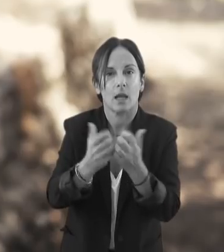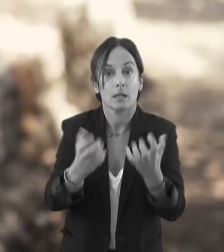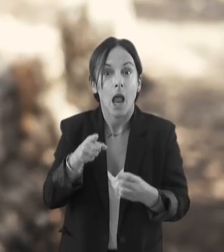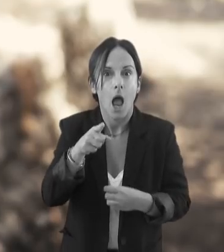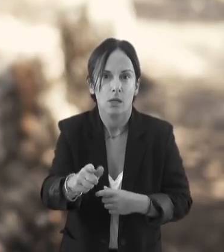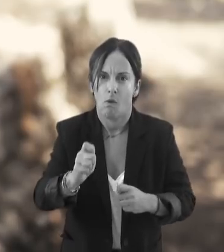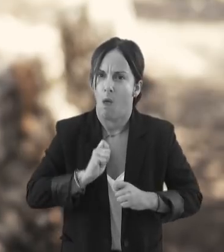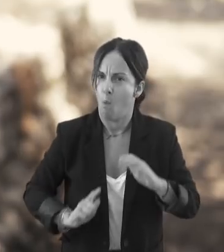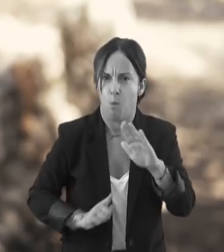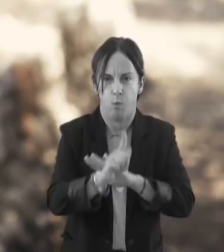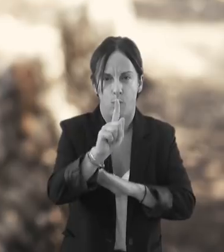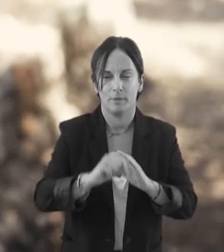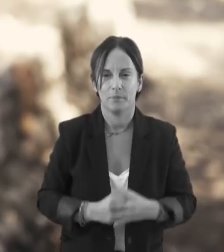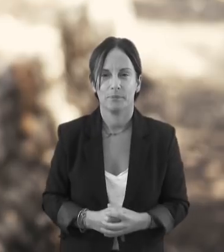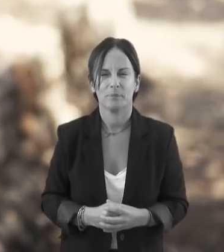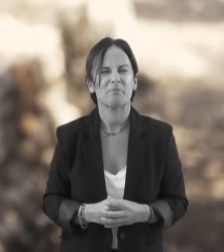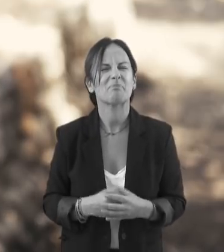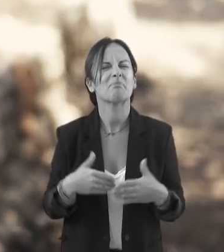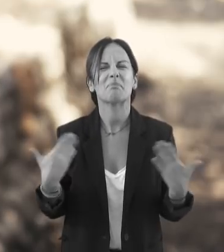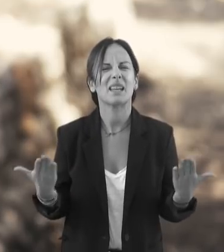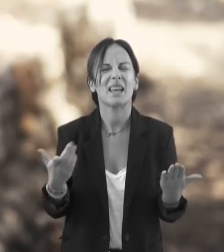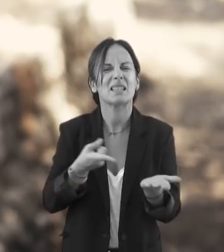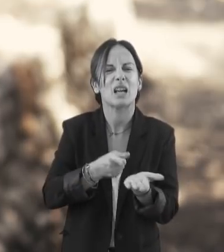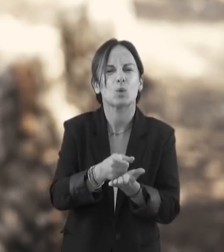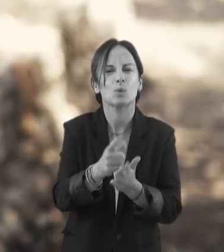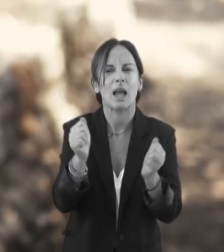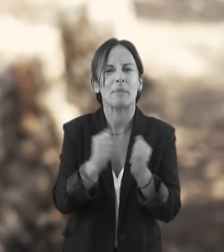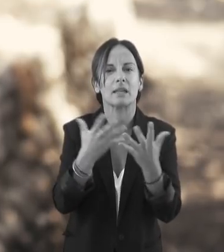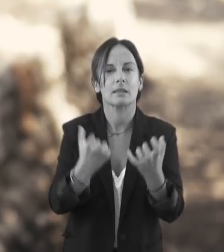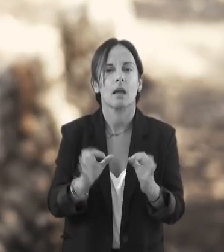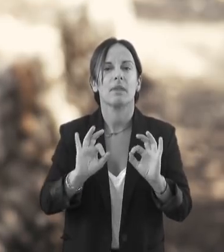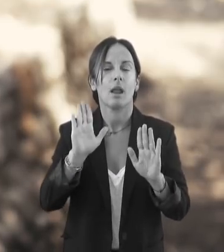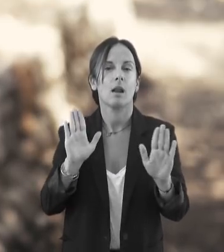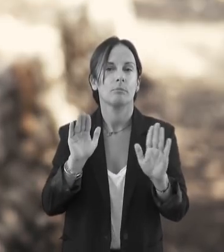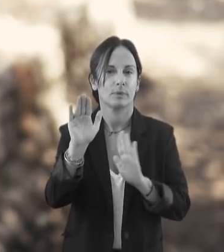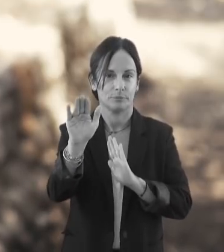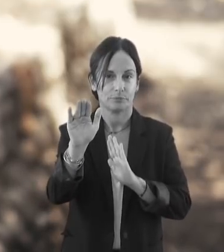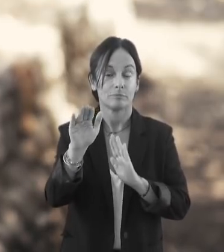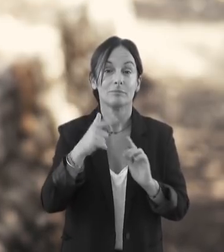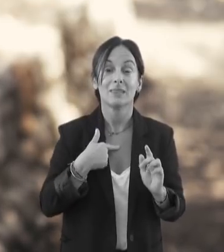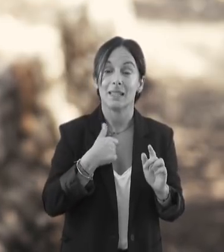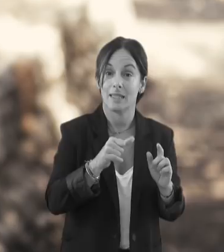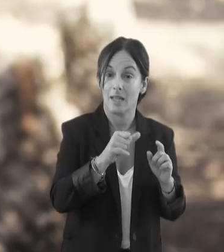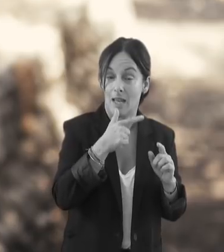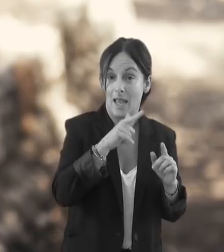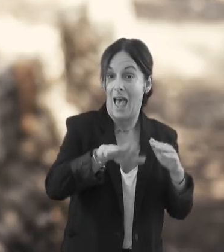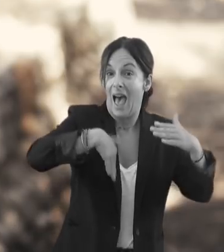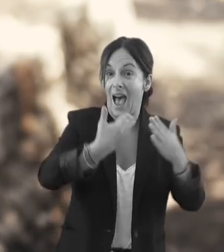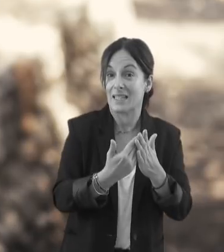Inicialment no sabíem, l'objectiu era restaurar patrimoni, no teníem un objectiu més enllà d'això, però a partir d'aquí